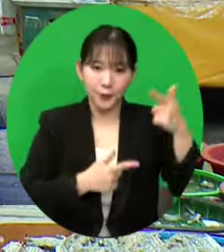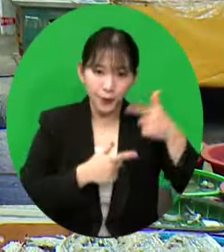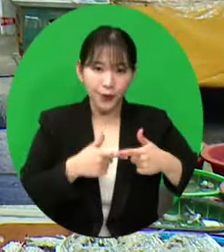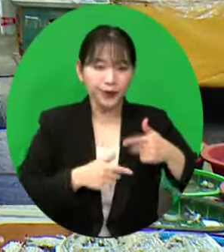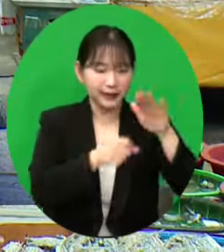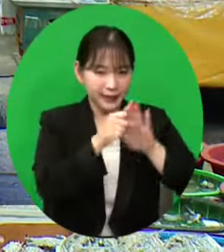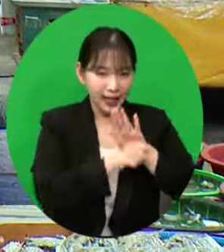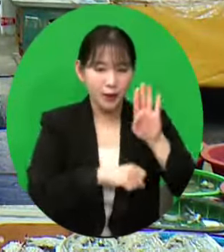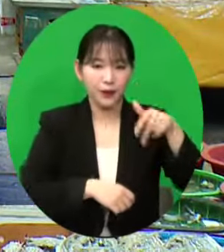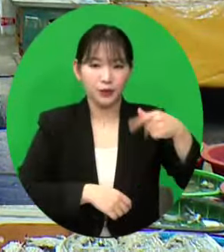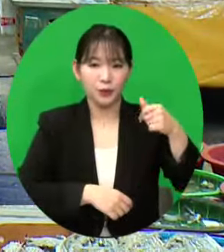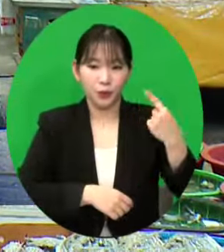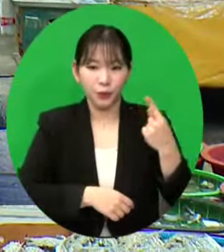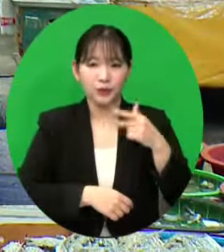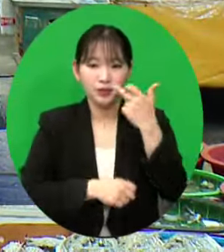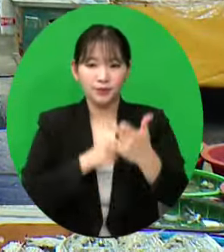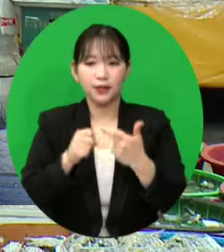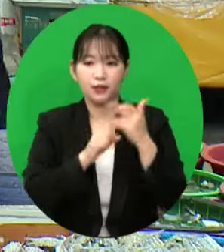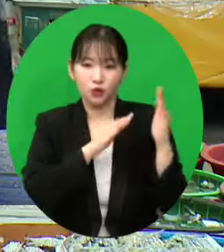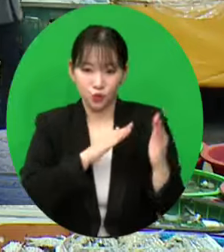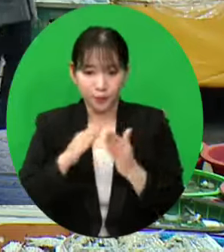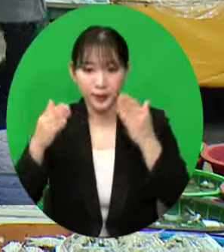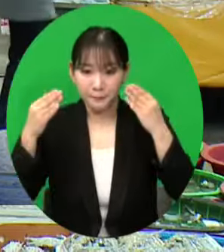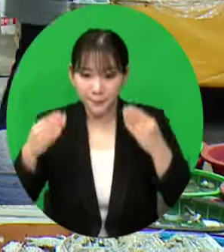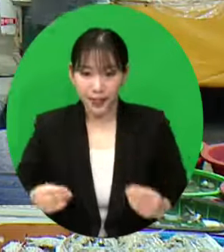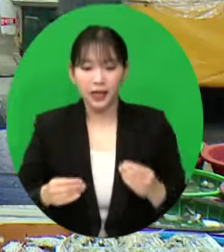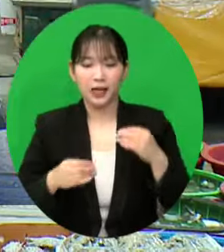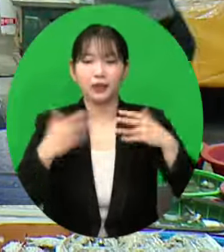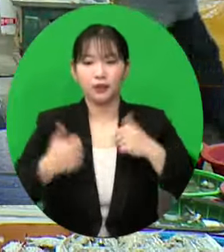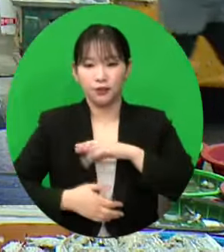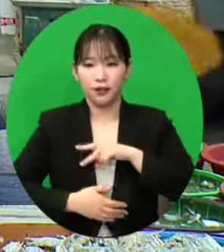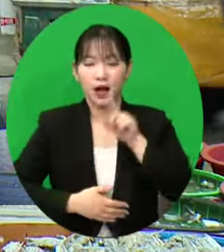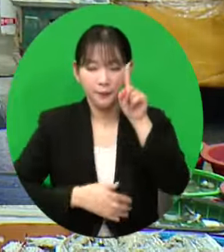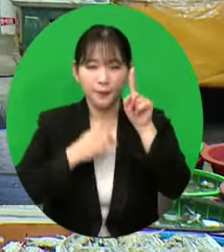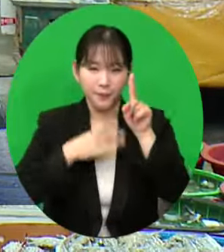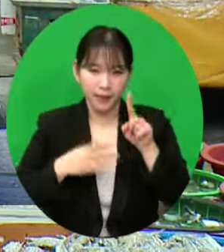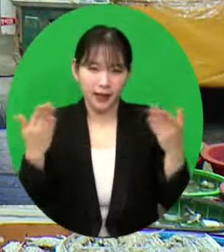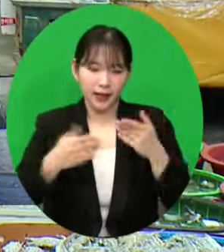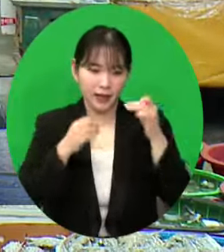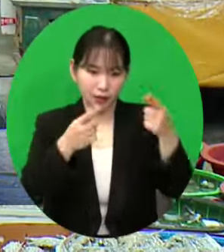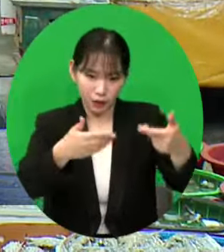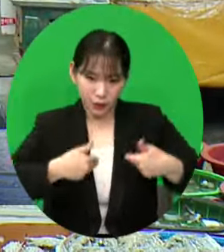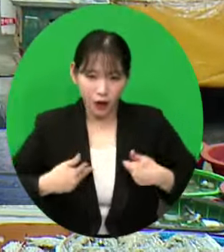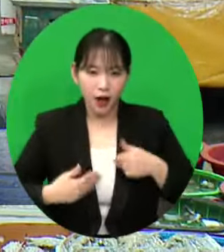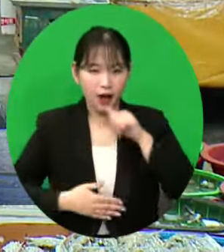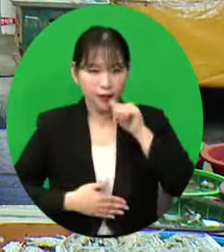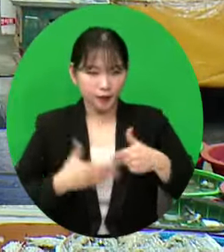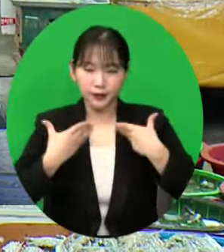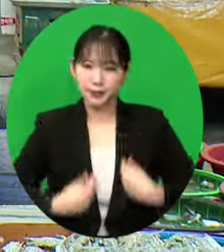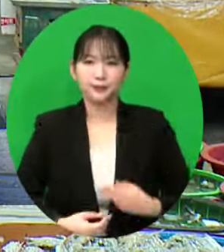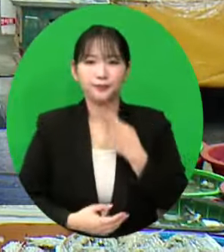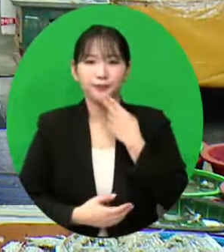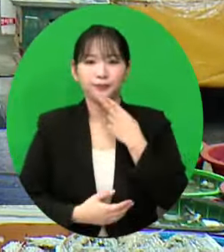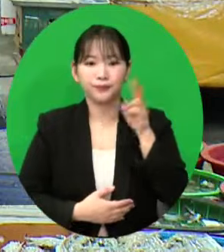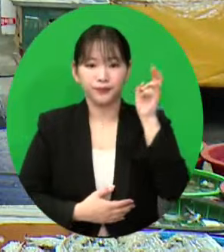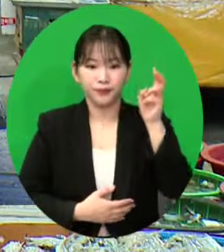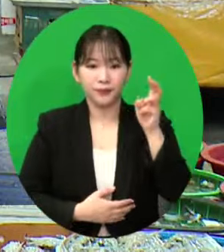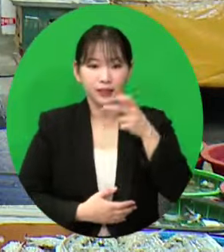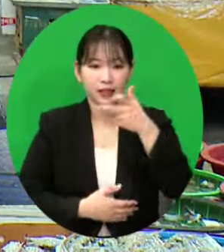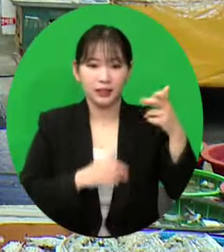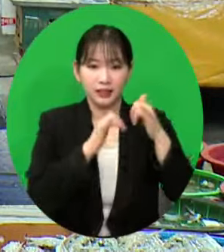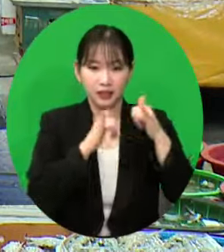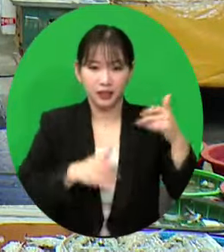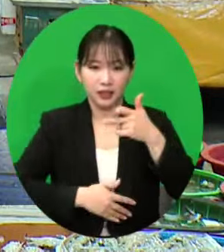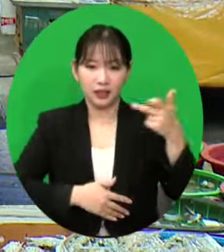배종호, 17년을 준비된 국회의원입니다. 한 번만 일할 기회를 주시면은 결코 실망시키지 않겠습니다.